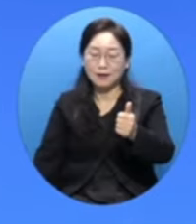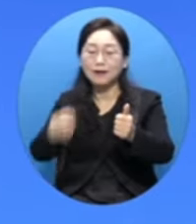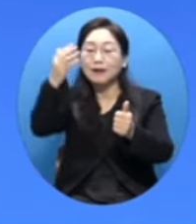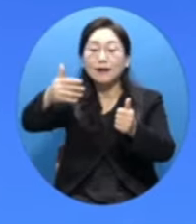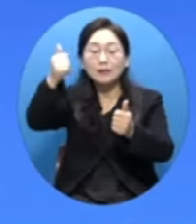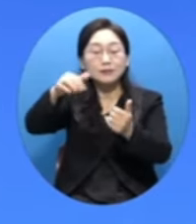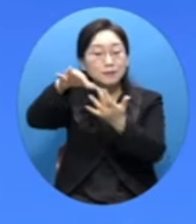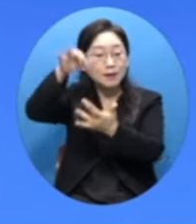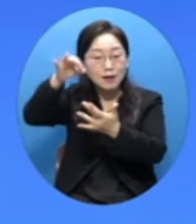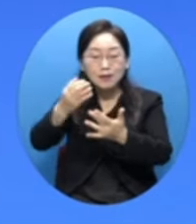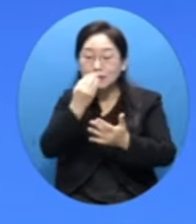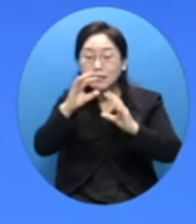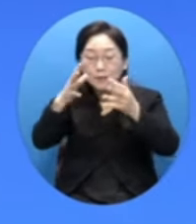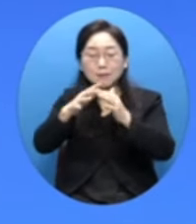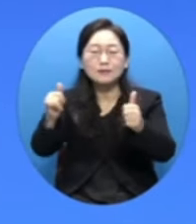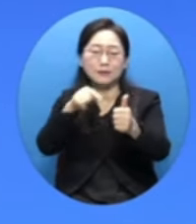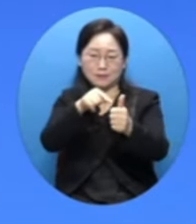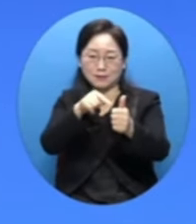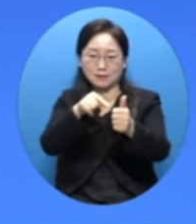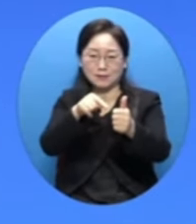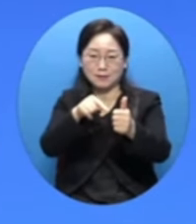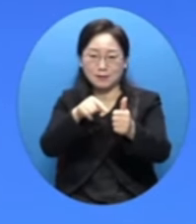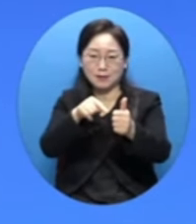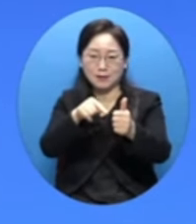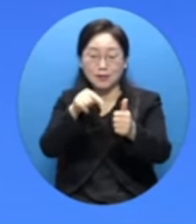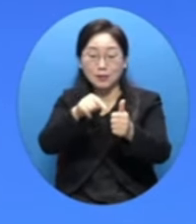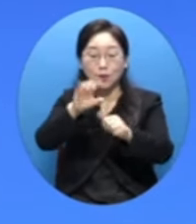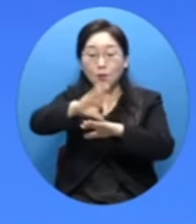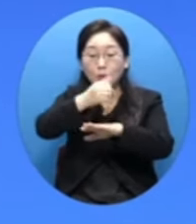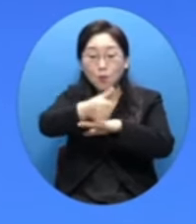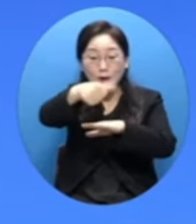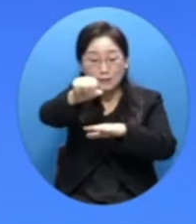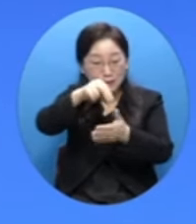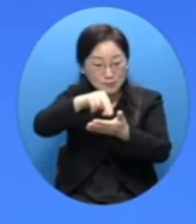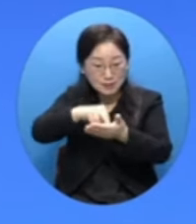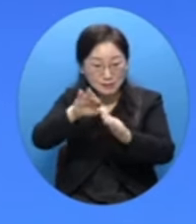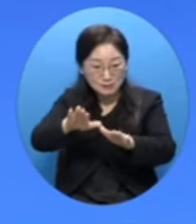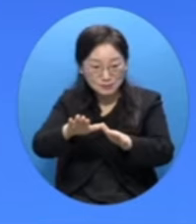하나님께서 택하신 백성, 이스라엘 백성이니 이것으로 내가 왕자로 살아가지만